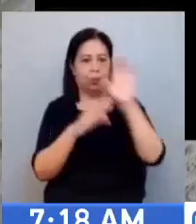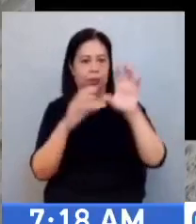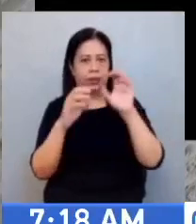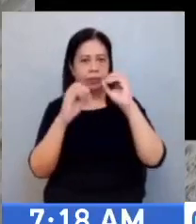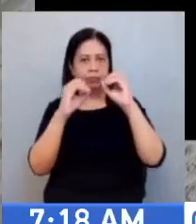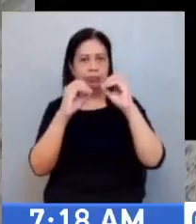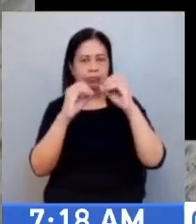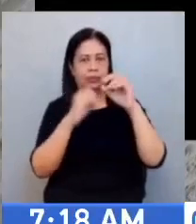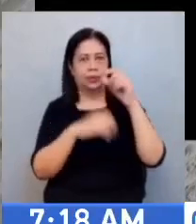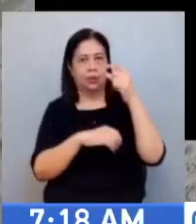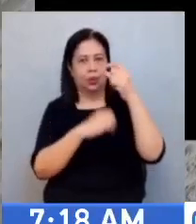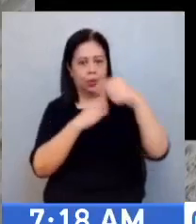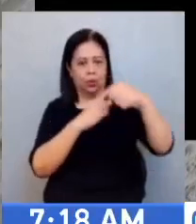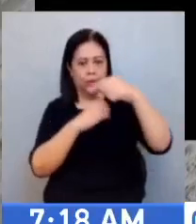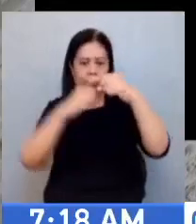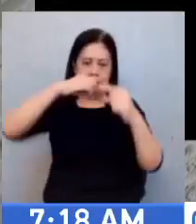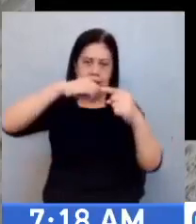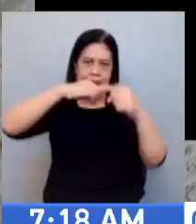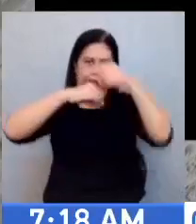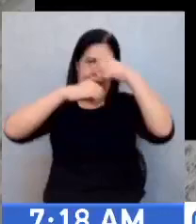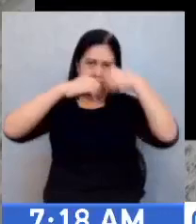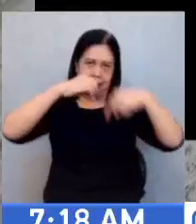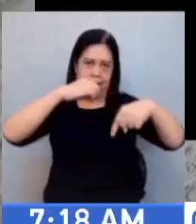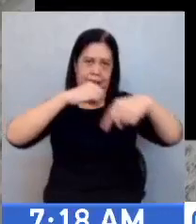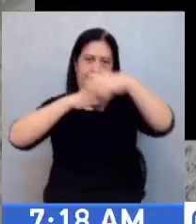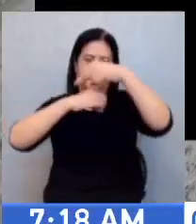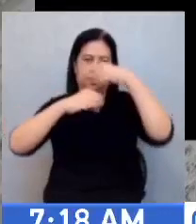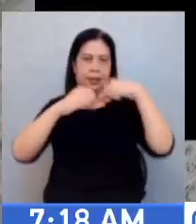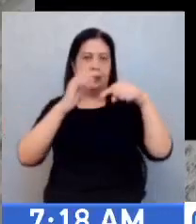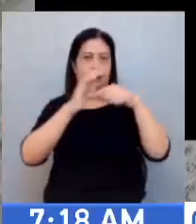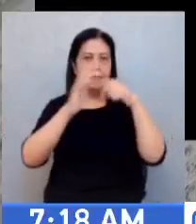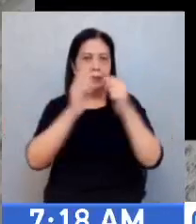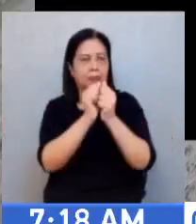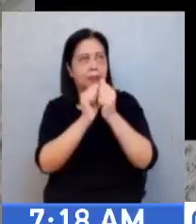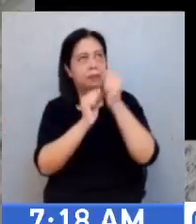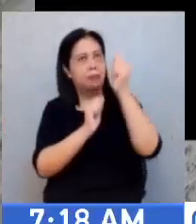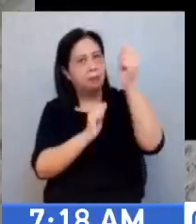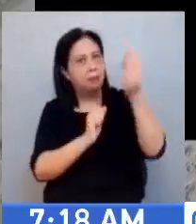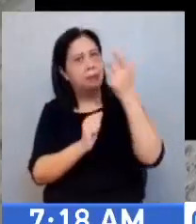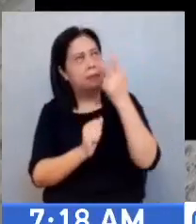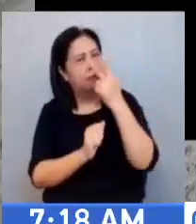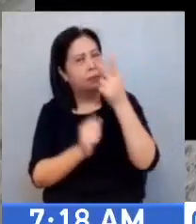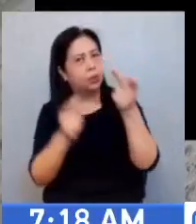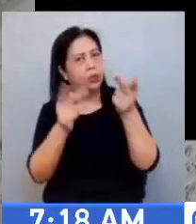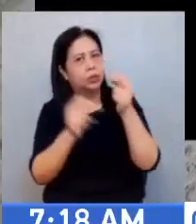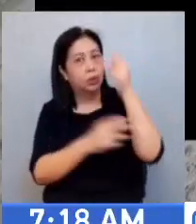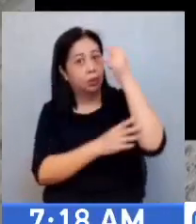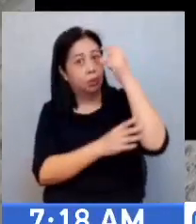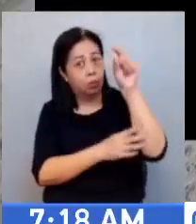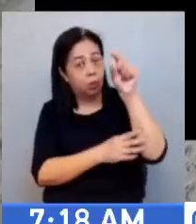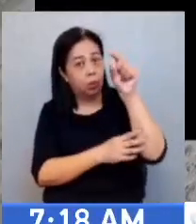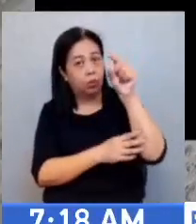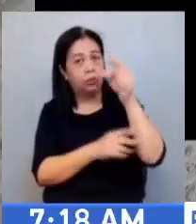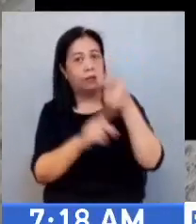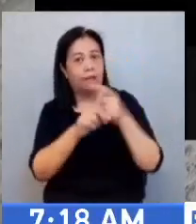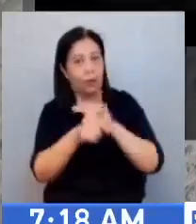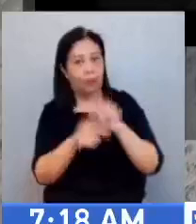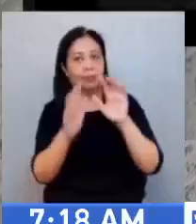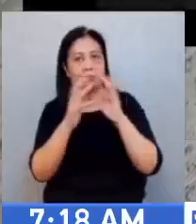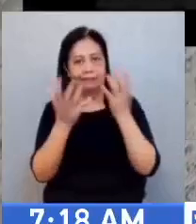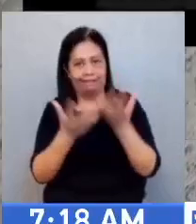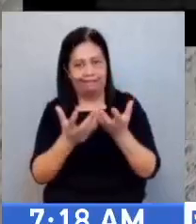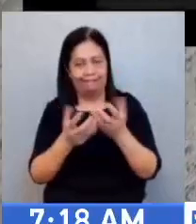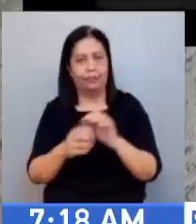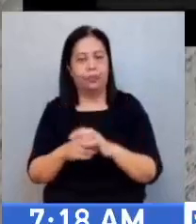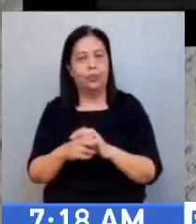pag-ikot niyan. Kaya may pagkakataon na malayo naman ang posisyon ng buwan sa mundo. Kumpara sa karaniwang